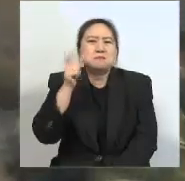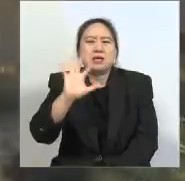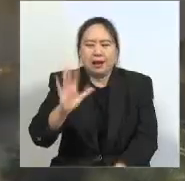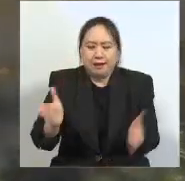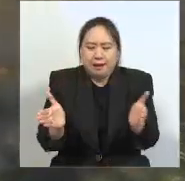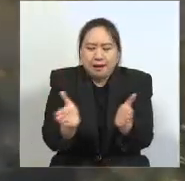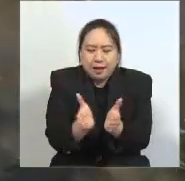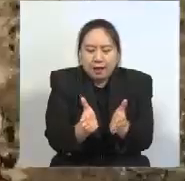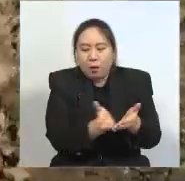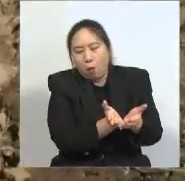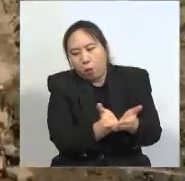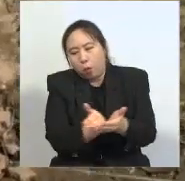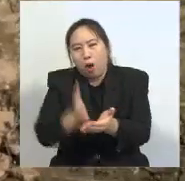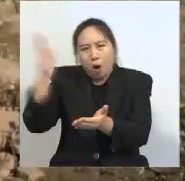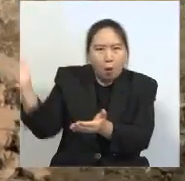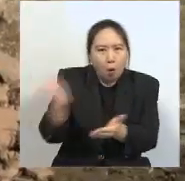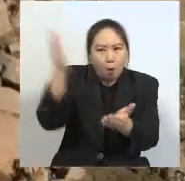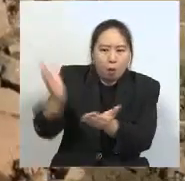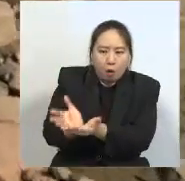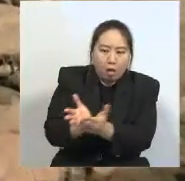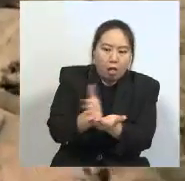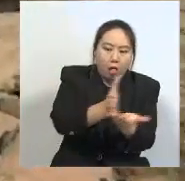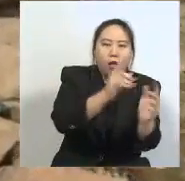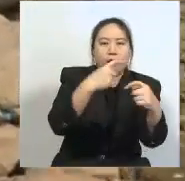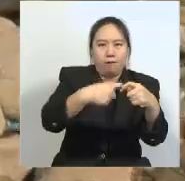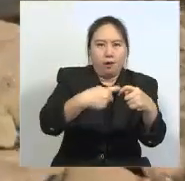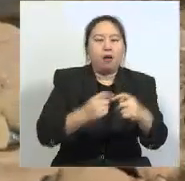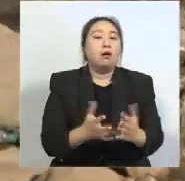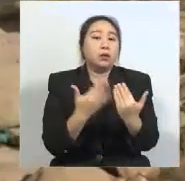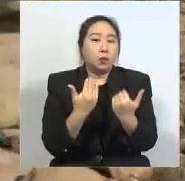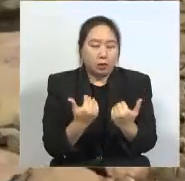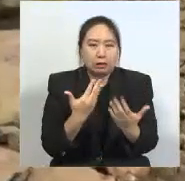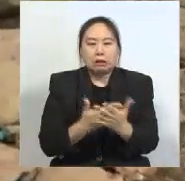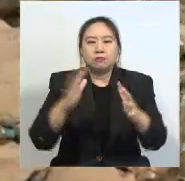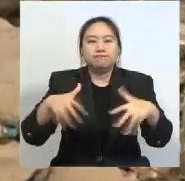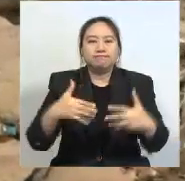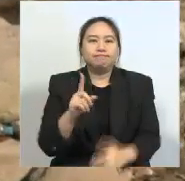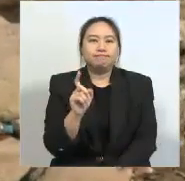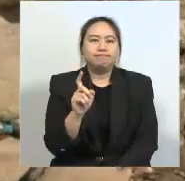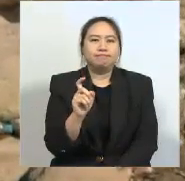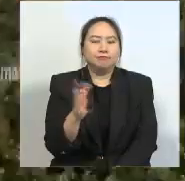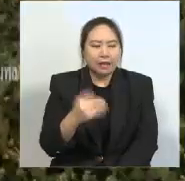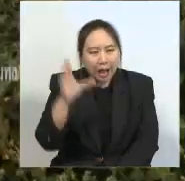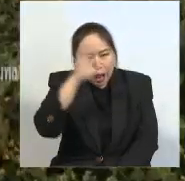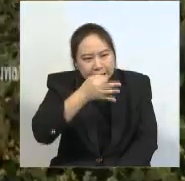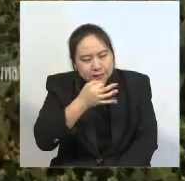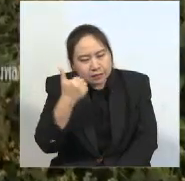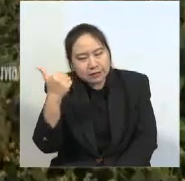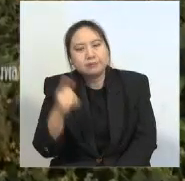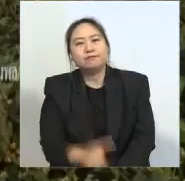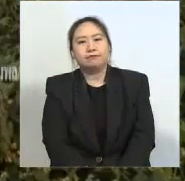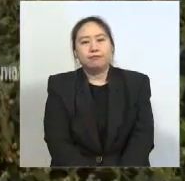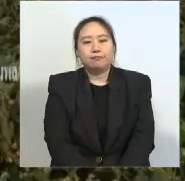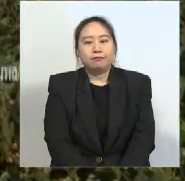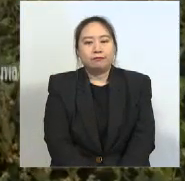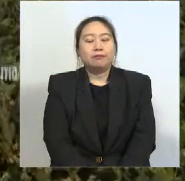แล้ว พอออกไปลมแรงก็ลำบากนะฮะ เพราะฉะนั้นนะคะตอนนี้เขาก็บอกว่าก็ขาดรายได้ไปต้องไปหาอาชีพเสริมทำกันนะคะนอกจ